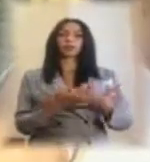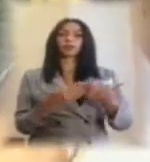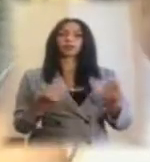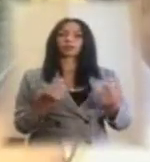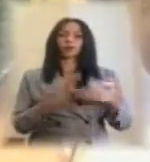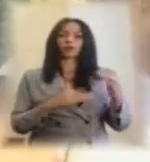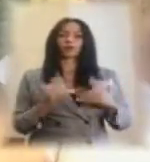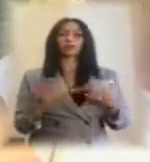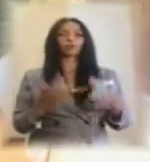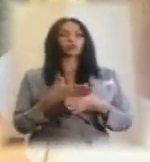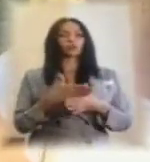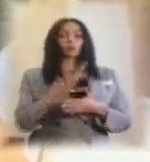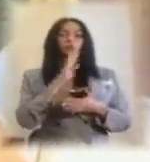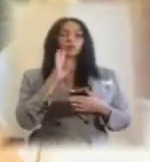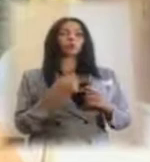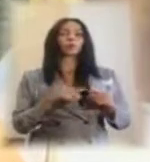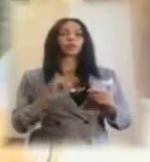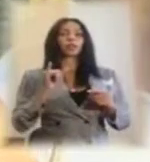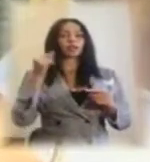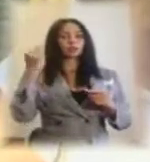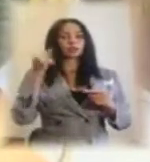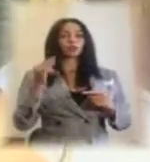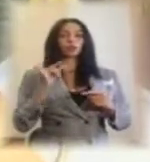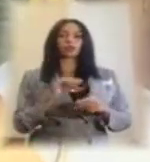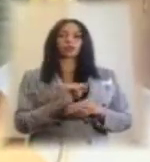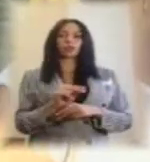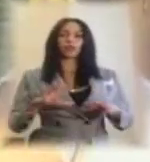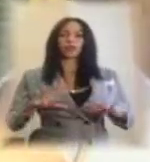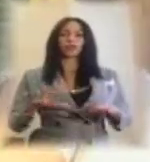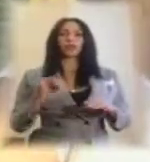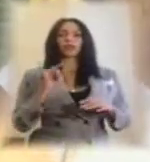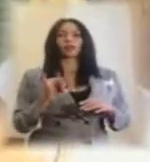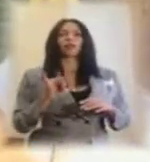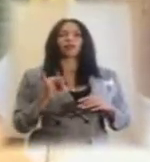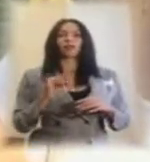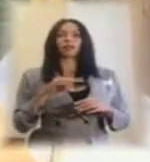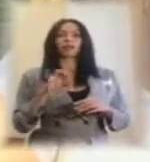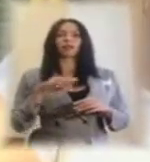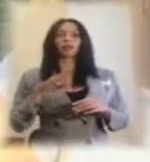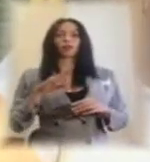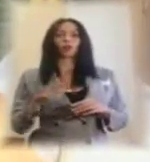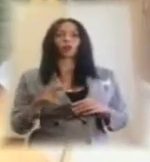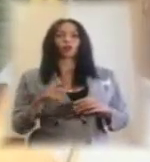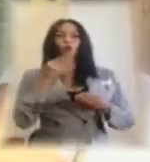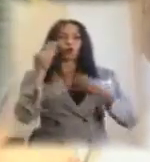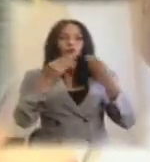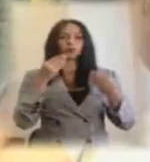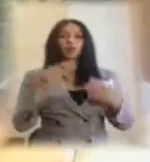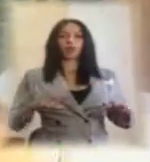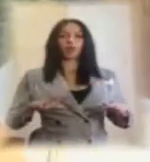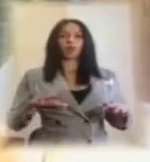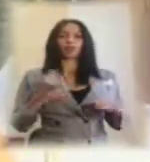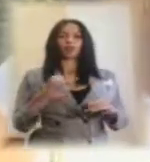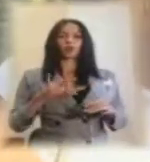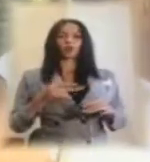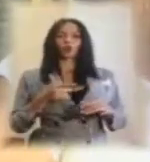мамам. Це і психологи, і коучі, і дієтологи, і косметологи, та тренери йоги. Це різні розвиваючі студії